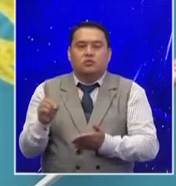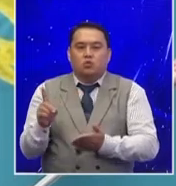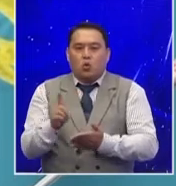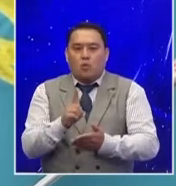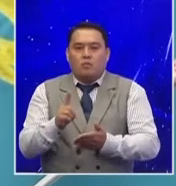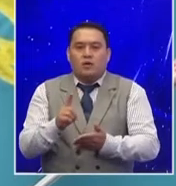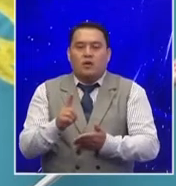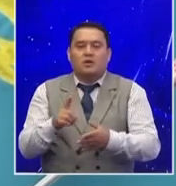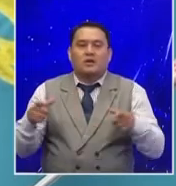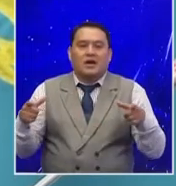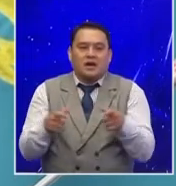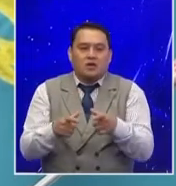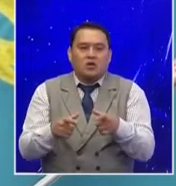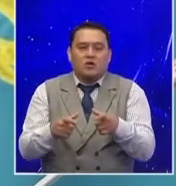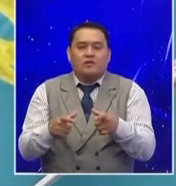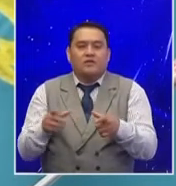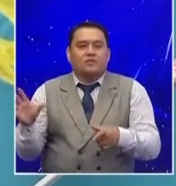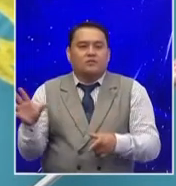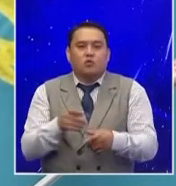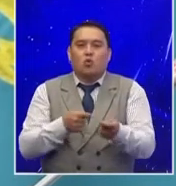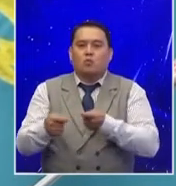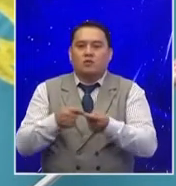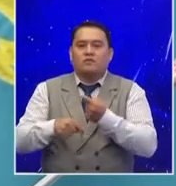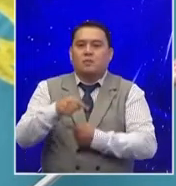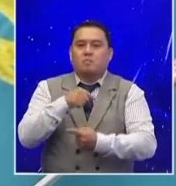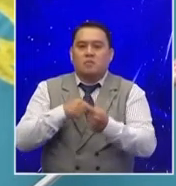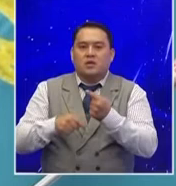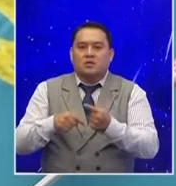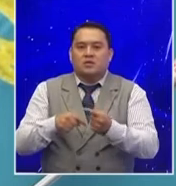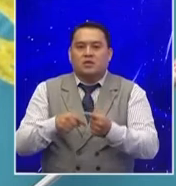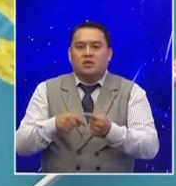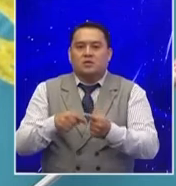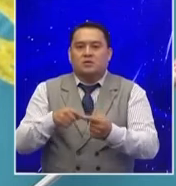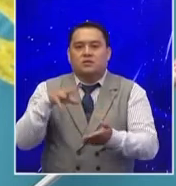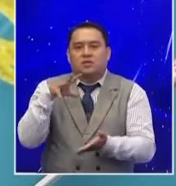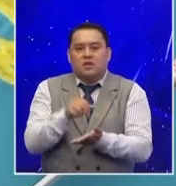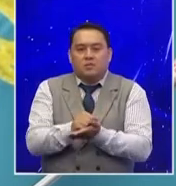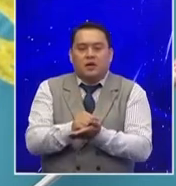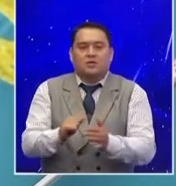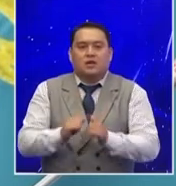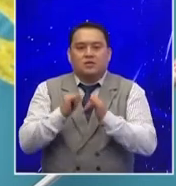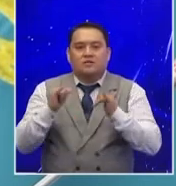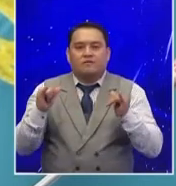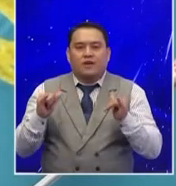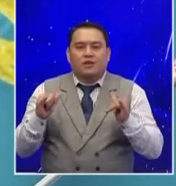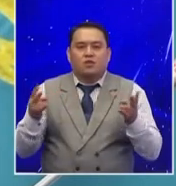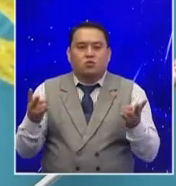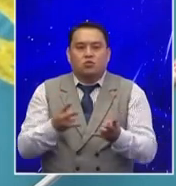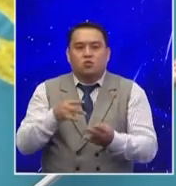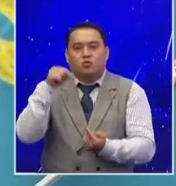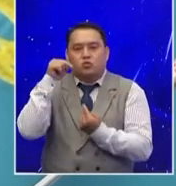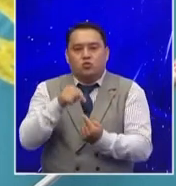из пандемии, это твое вот управление предпринимательством должно этими вещами заниматься. И вы должны здесь мне